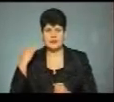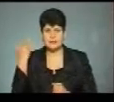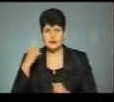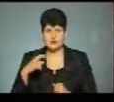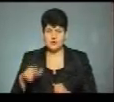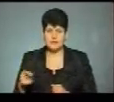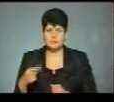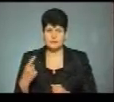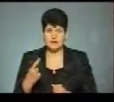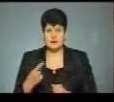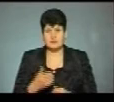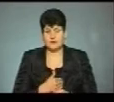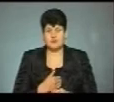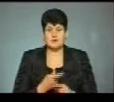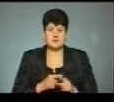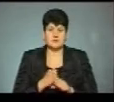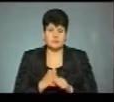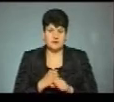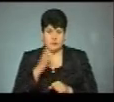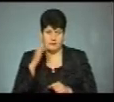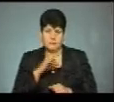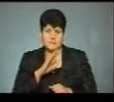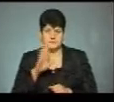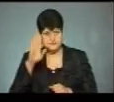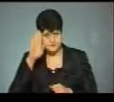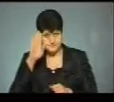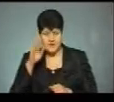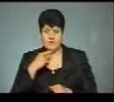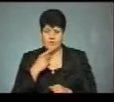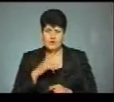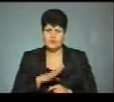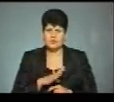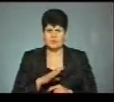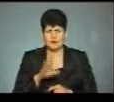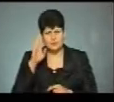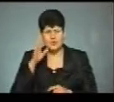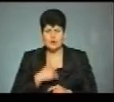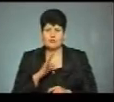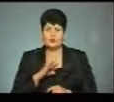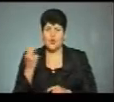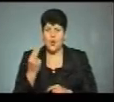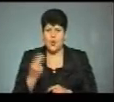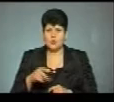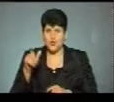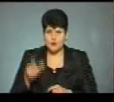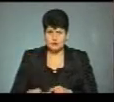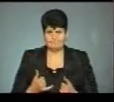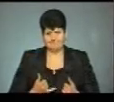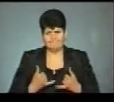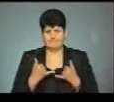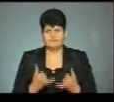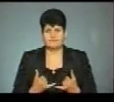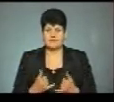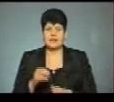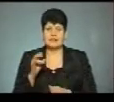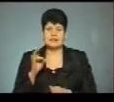Ініціював проєкт батько Назарія Юрій Войтович. Розповідає, Назар хотів стати художником, тому саме так вирішив вшанувати сина. Назар вчився